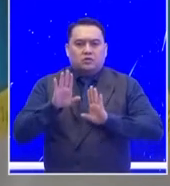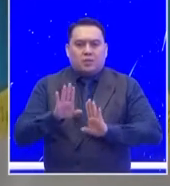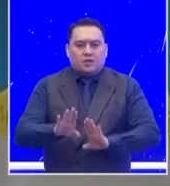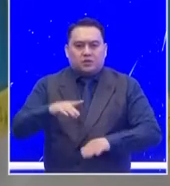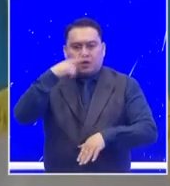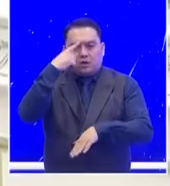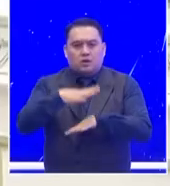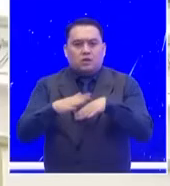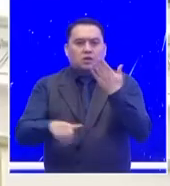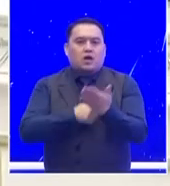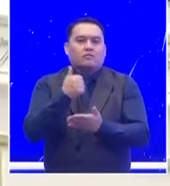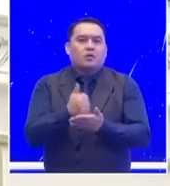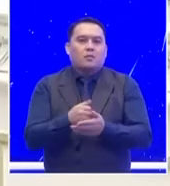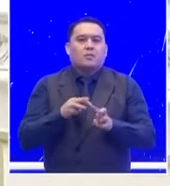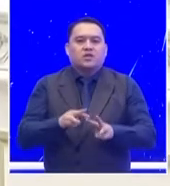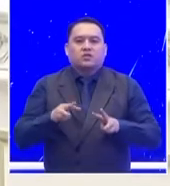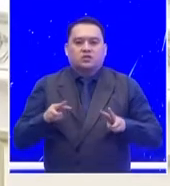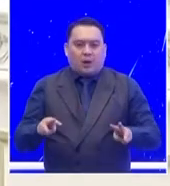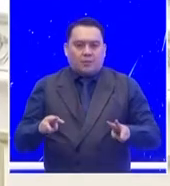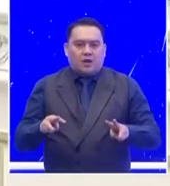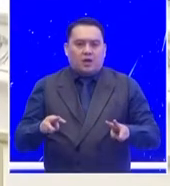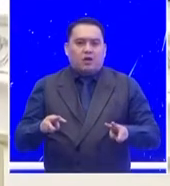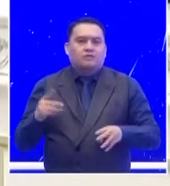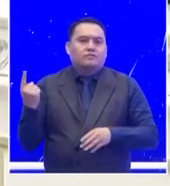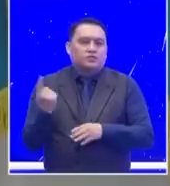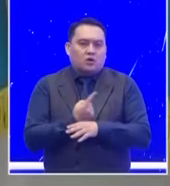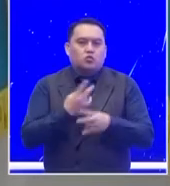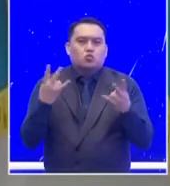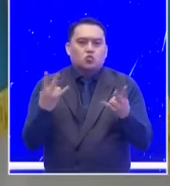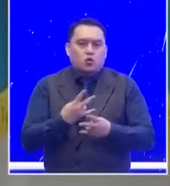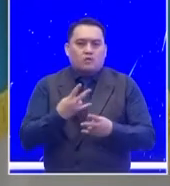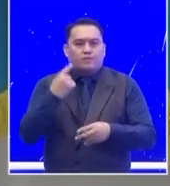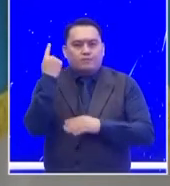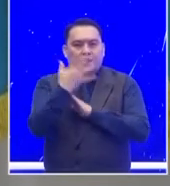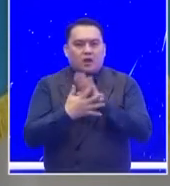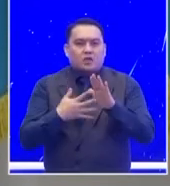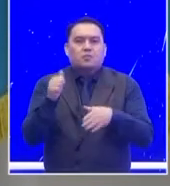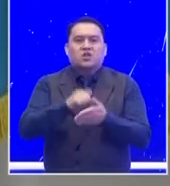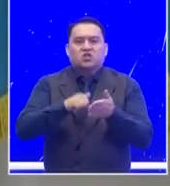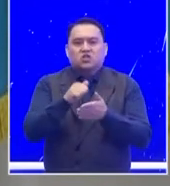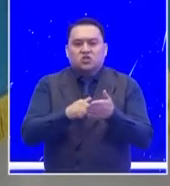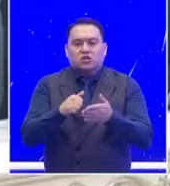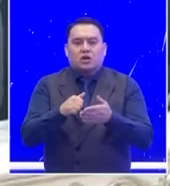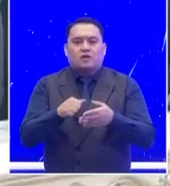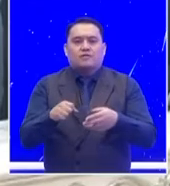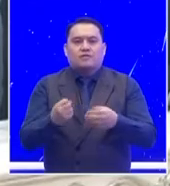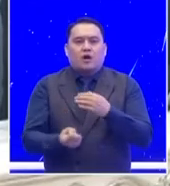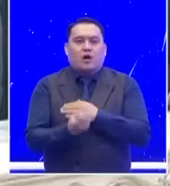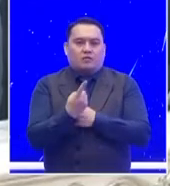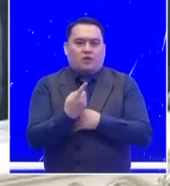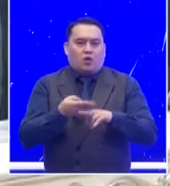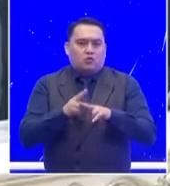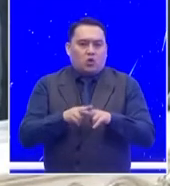заместителя премьер-министра Бердыбека Сапарбаева. Прежде всего, следует выяснить основные причины конфликта. Необходимо